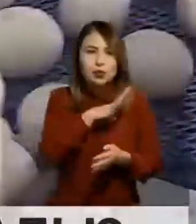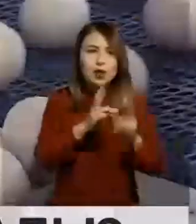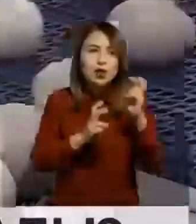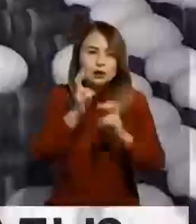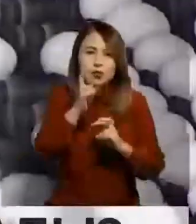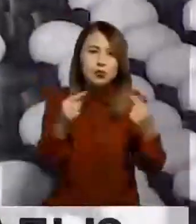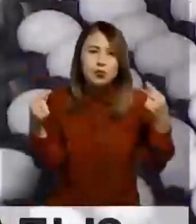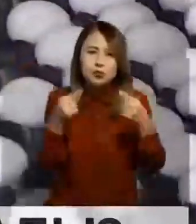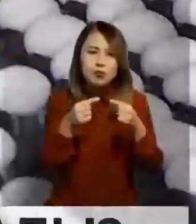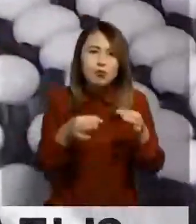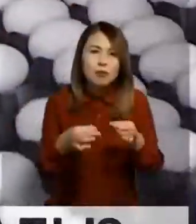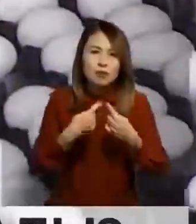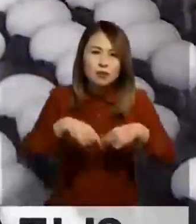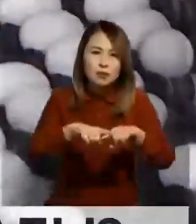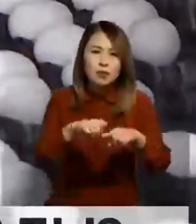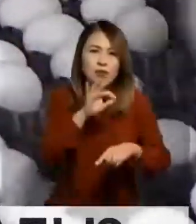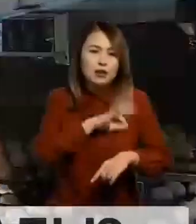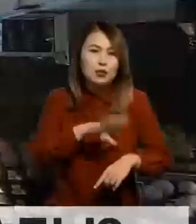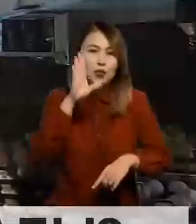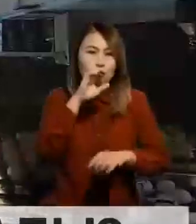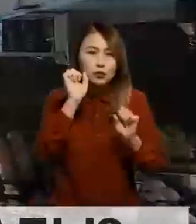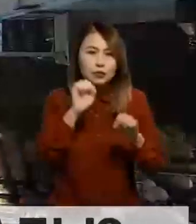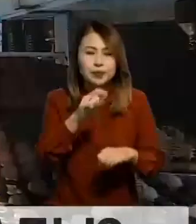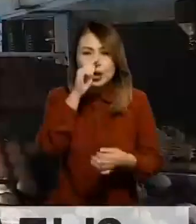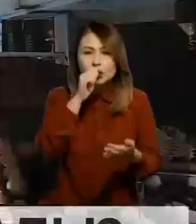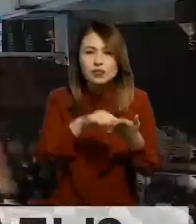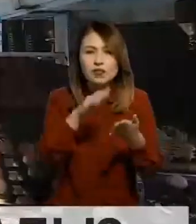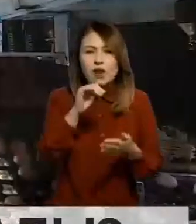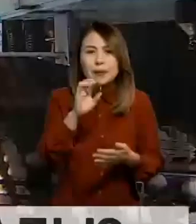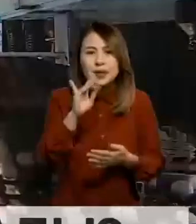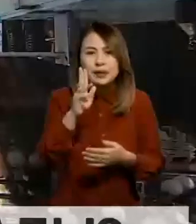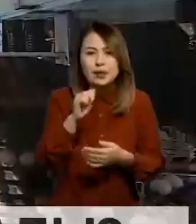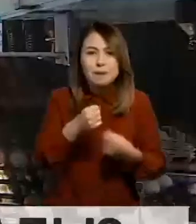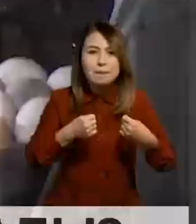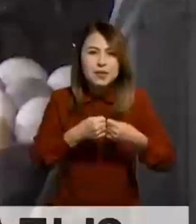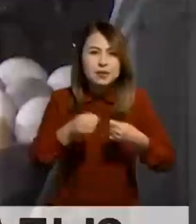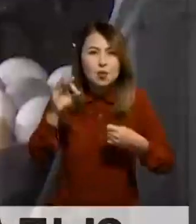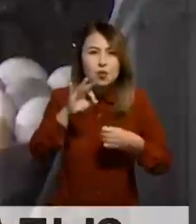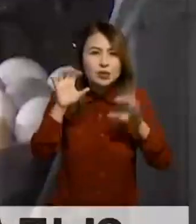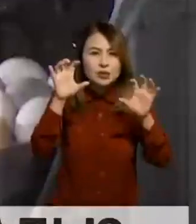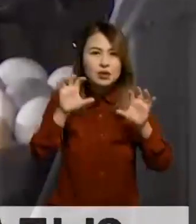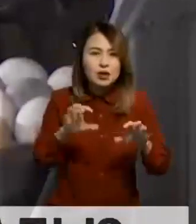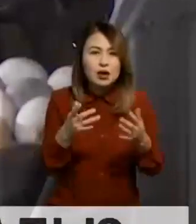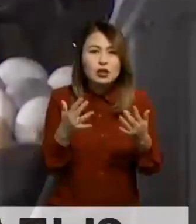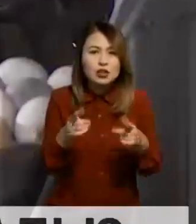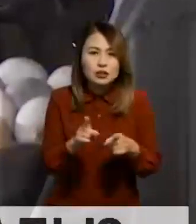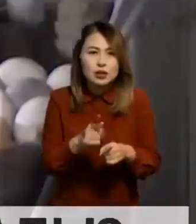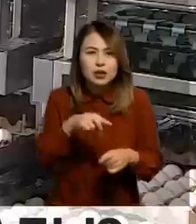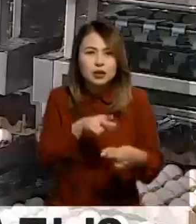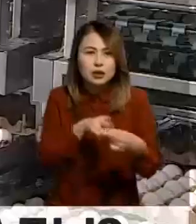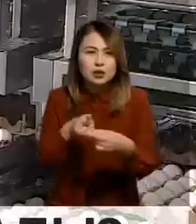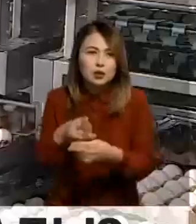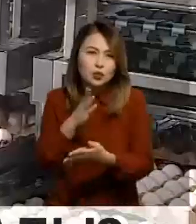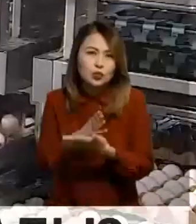өтеп отырған кәсіпорын нарықтағы басымдығын пайдаланған болуы мүмкін. Құс фабрикасының бәсекелестік туралы заң талаптарына қаншалықты